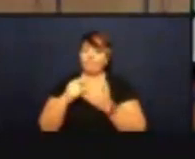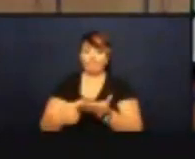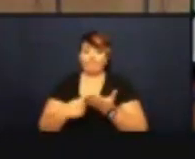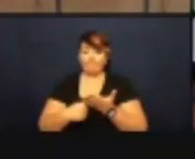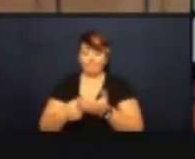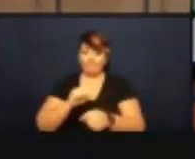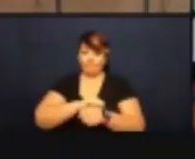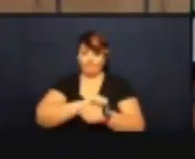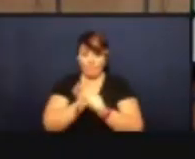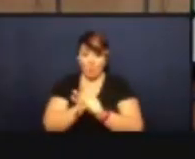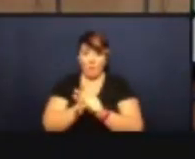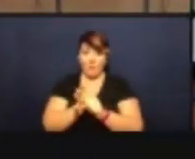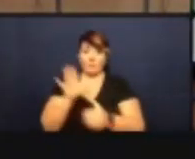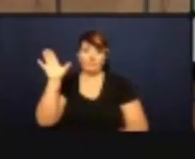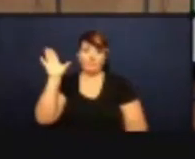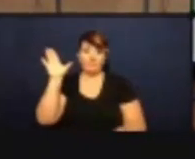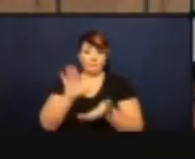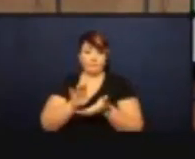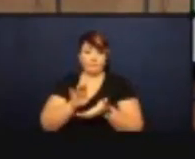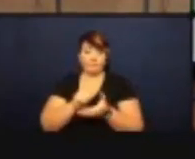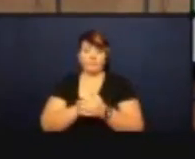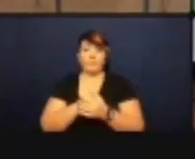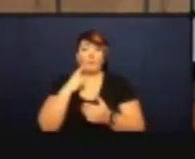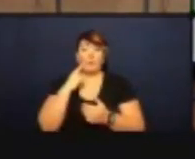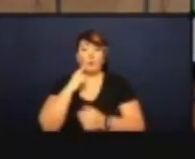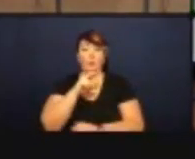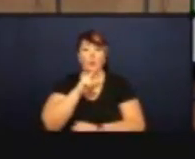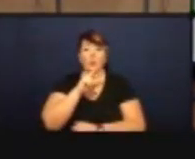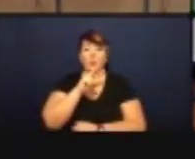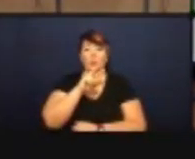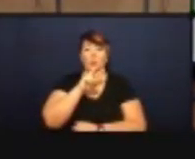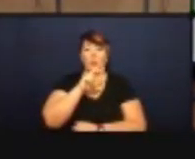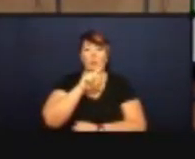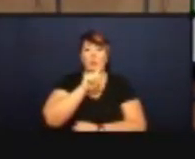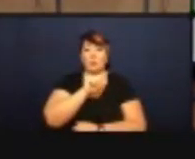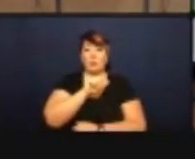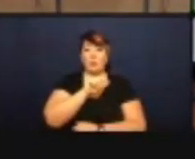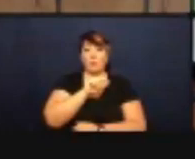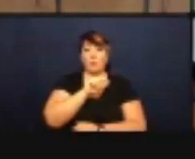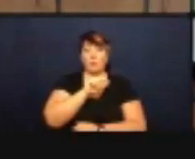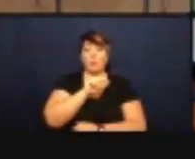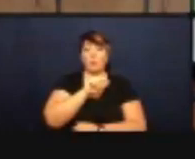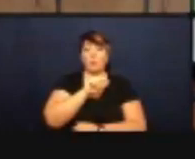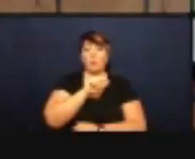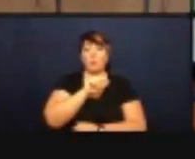kuhusu mikakati ya kukabiliana na COVID-19 katika mwaka wa